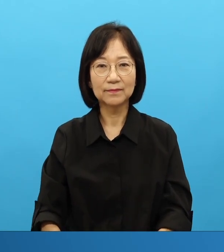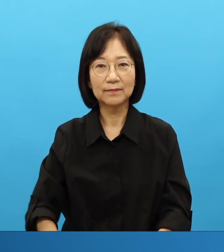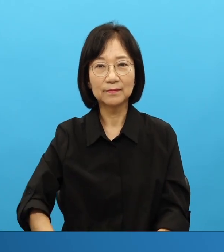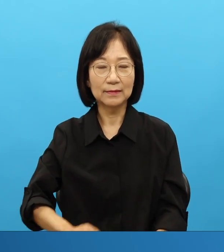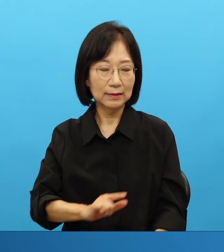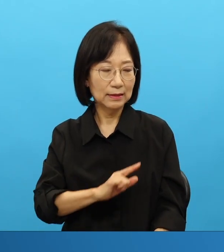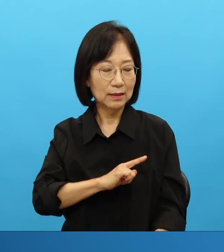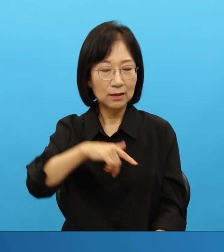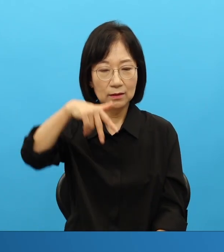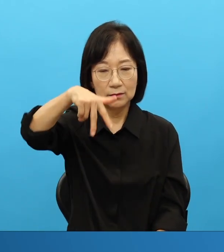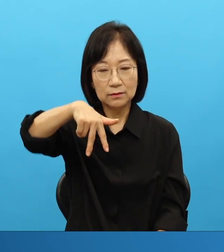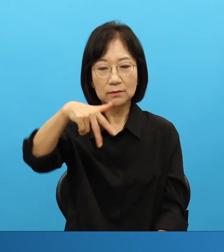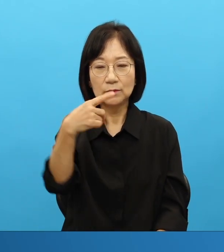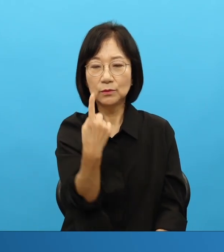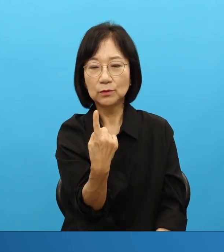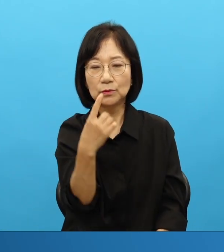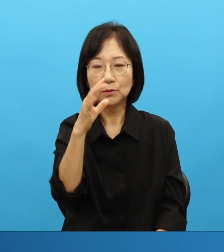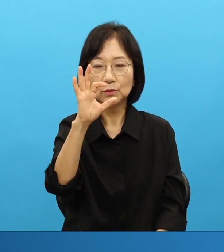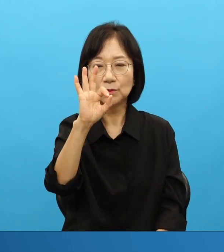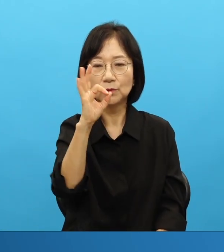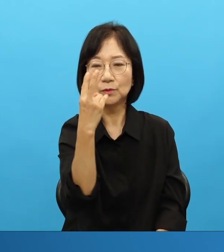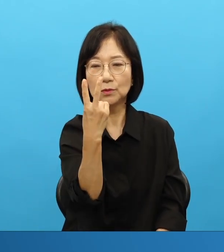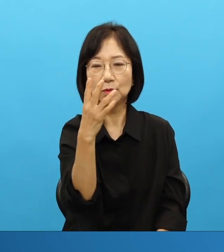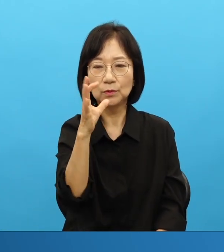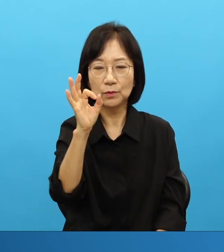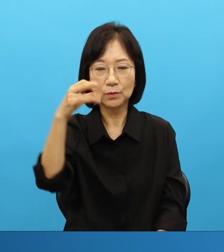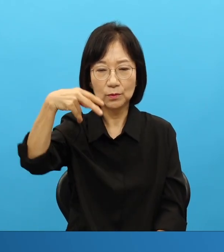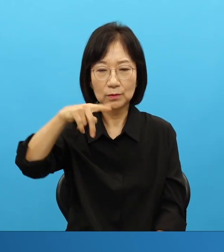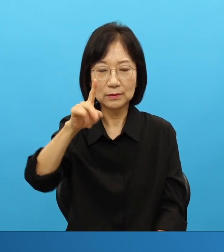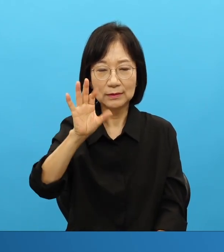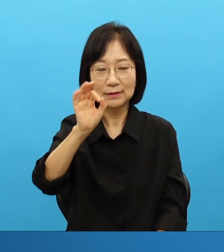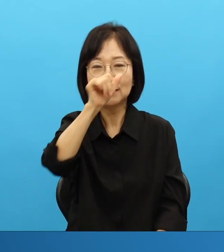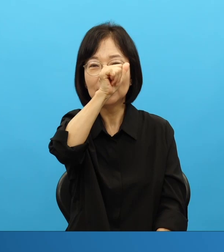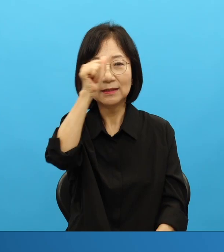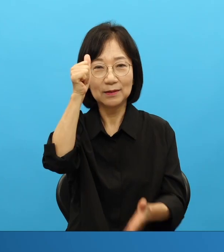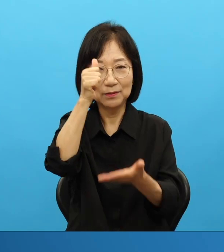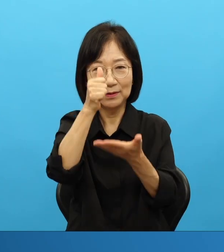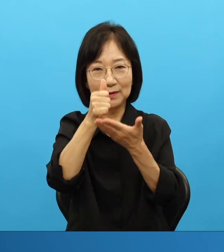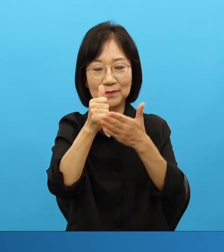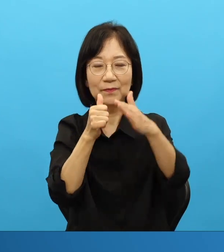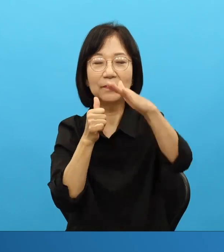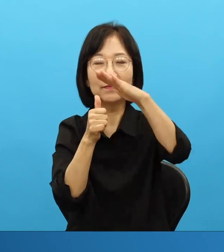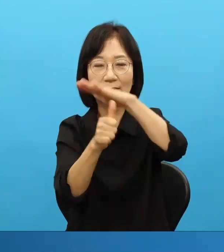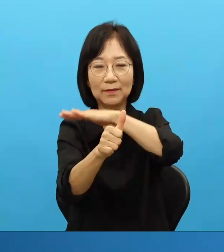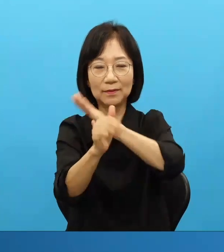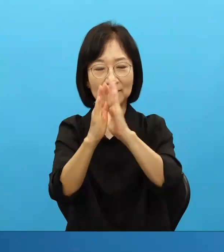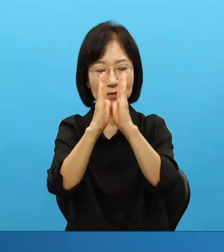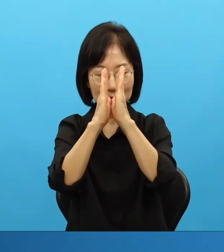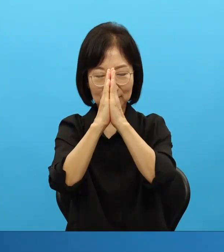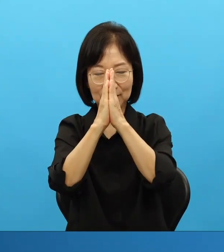조용상 장로님 기도해 주시겠습니다. Elder Cho Yong-sang will lead us in prayer at this time.